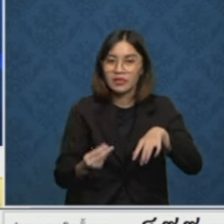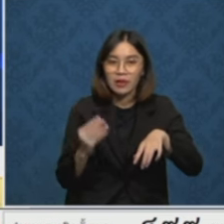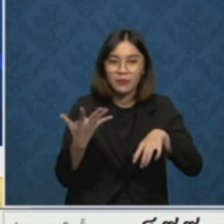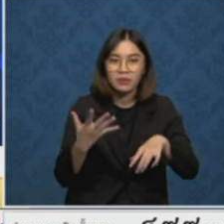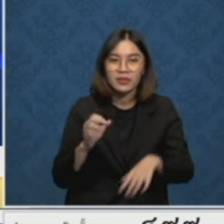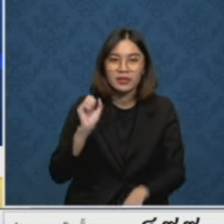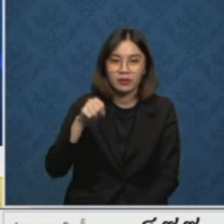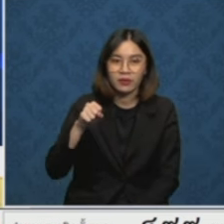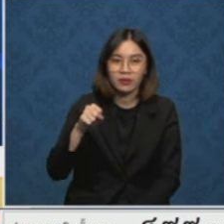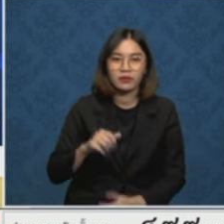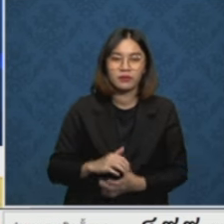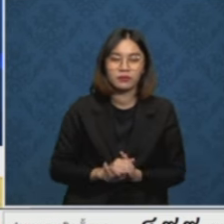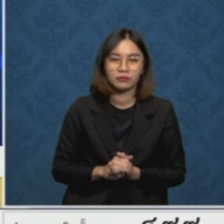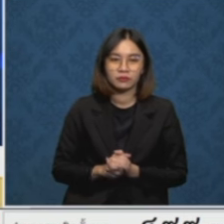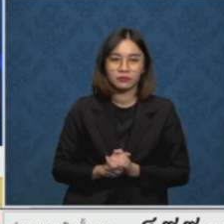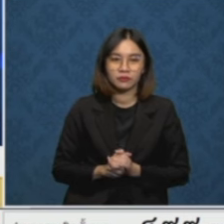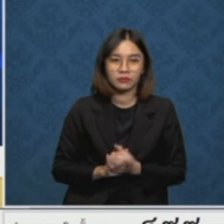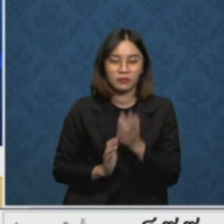ะ